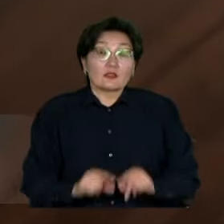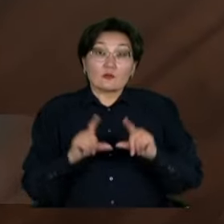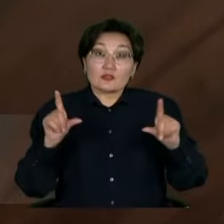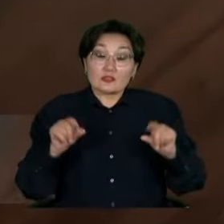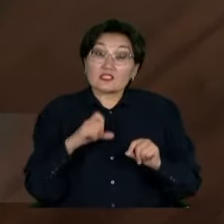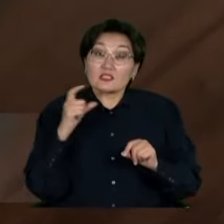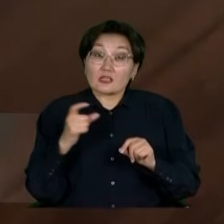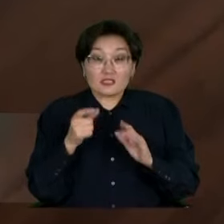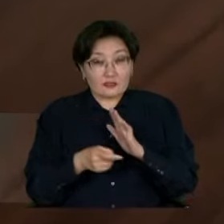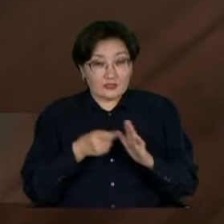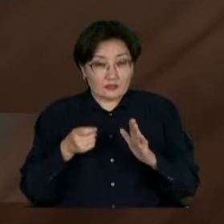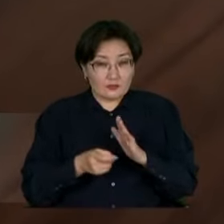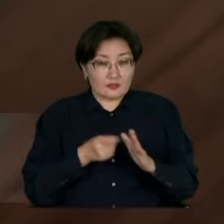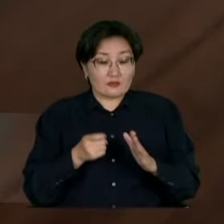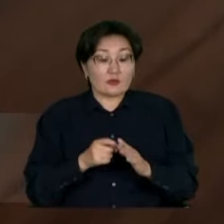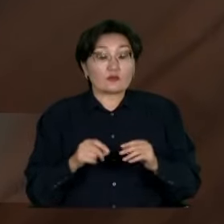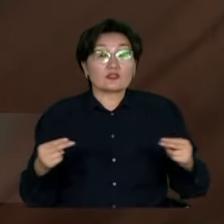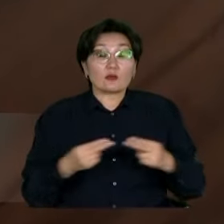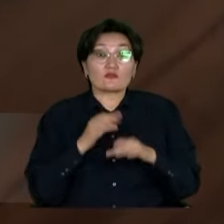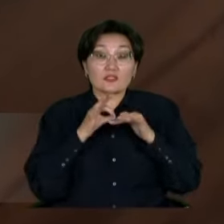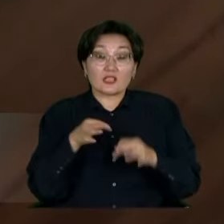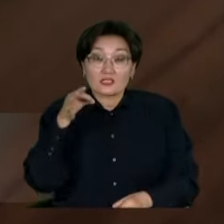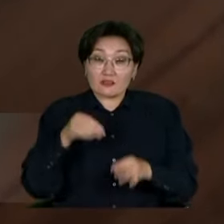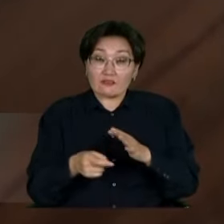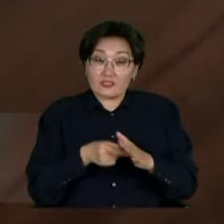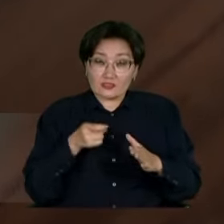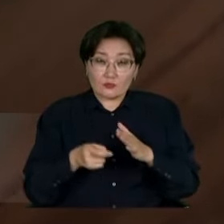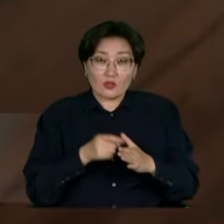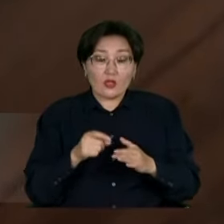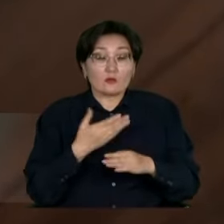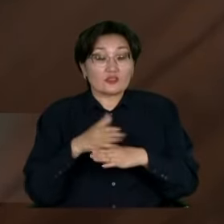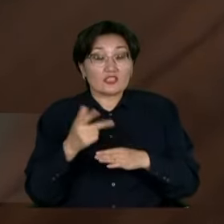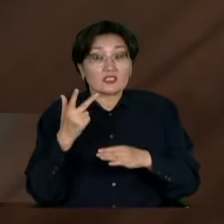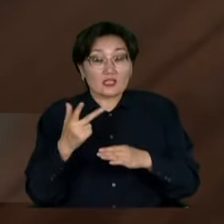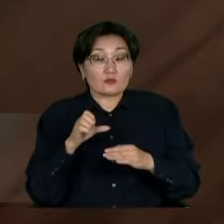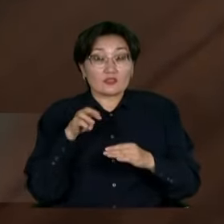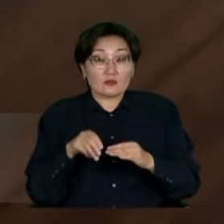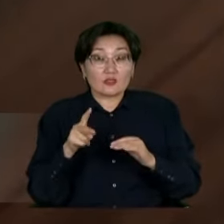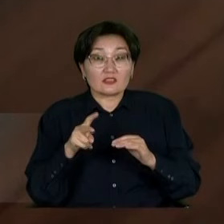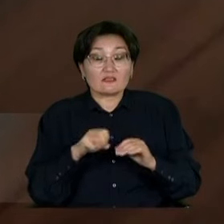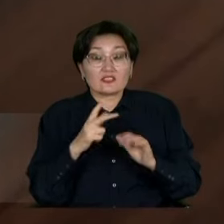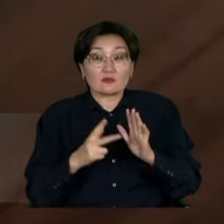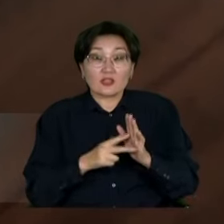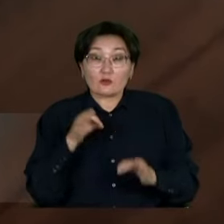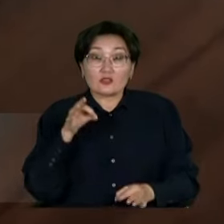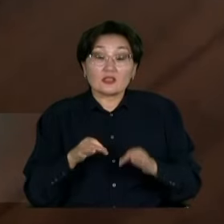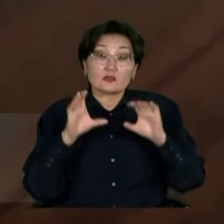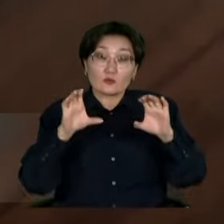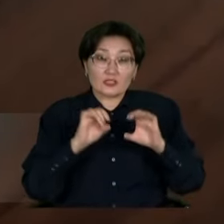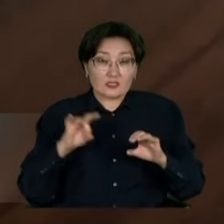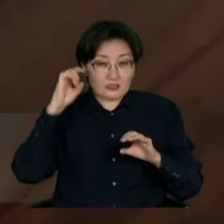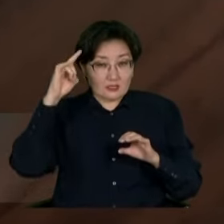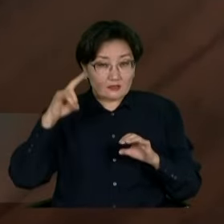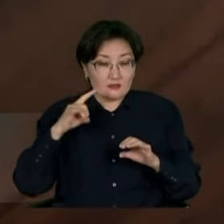Департаментом экономических расследований Астаны проводится досудебное расследование по части 3 статьи 217 Уголовного кодекса